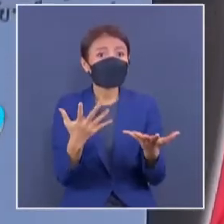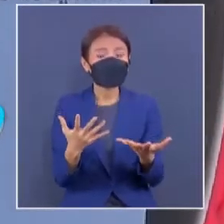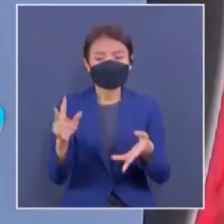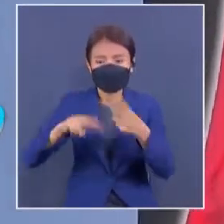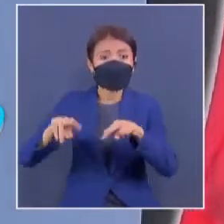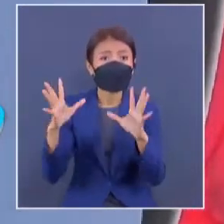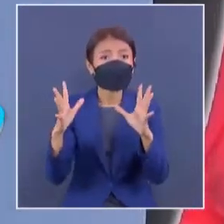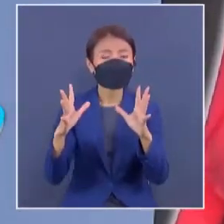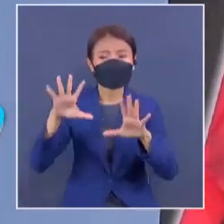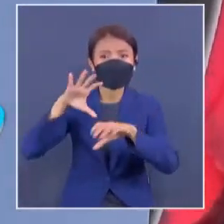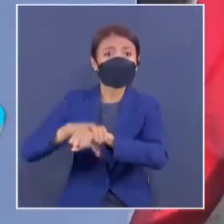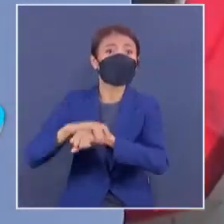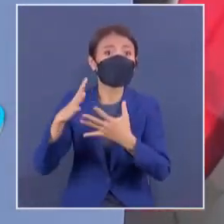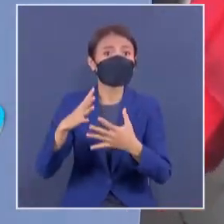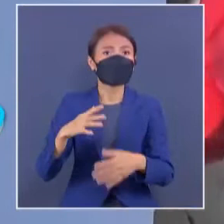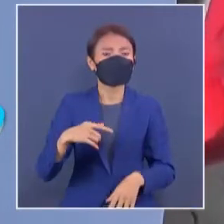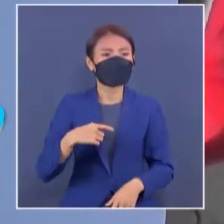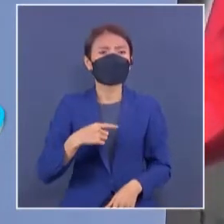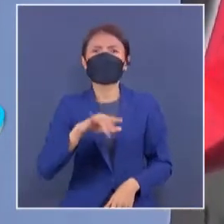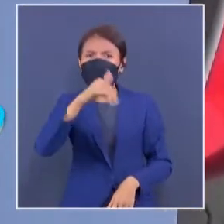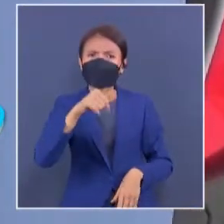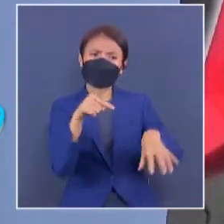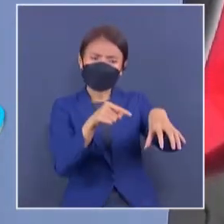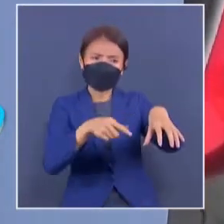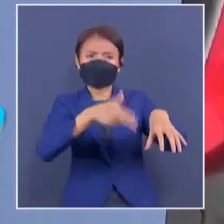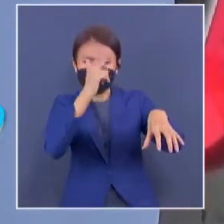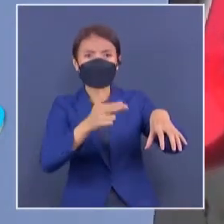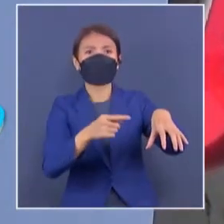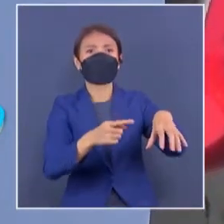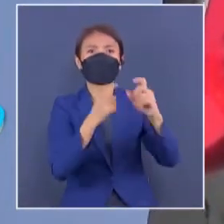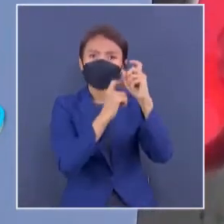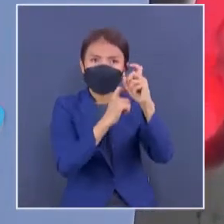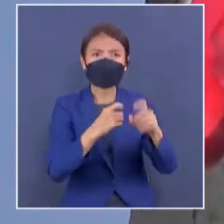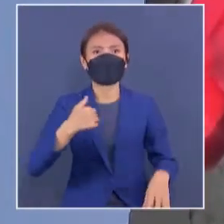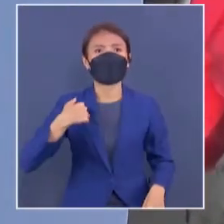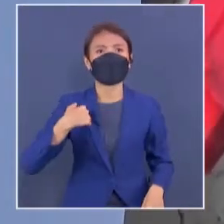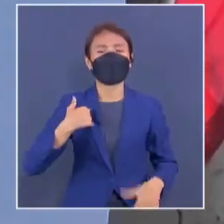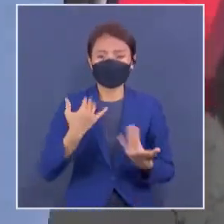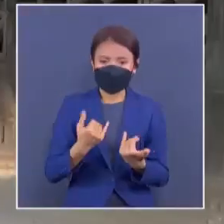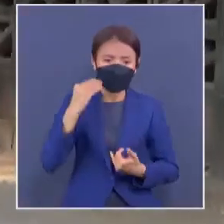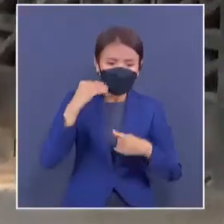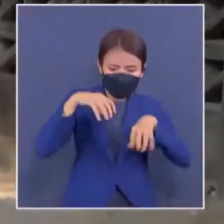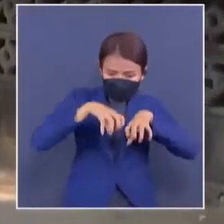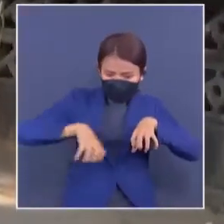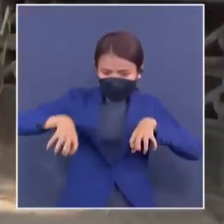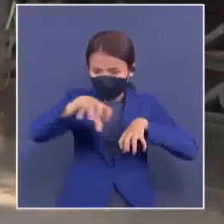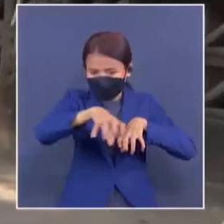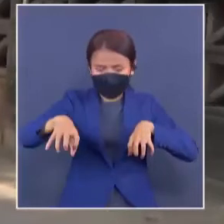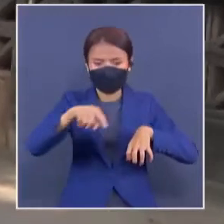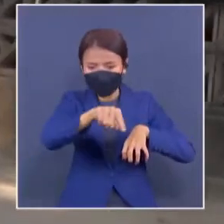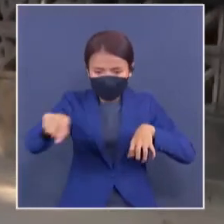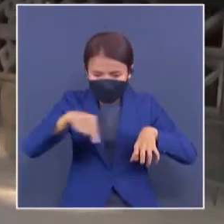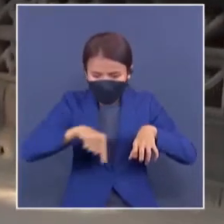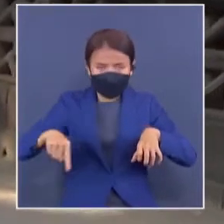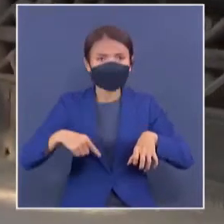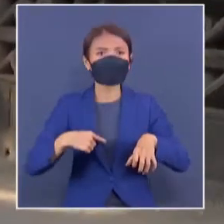ายบุคคลรอบข้างเองก็อาจจะได้รับอันตรายเช่นเดียวกันแล้วก็ตอนนี้คนละแวกนั้นอยู่ด้วยความหวาดผวากันแล้วล่ะครับ ครับเมา